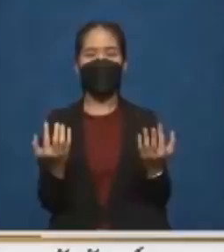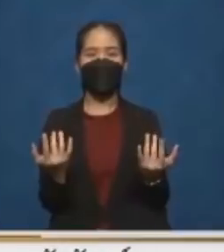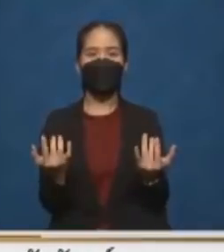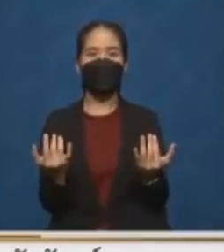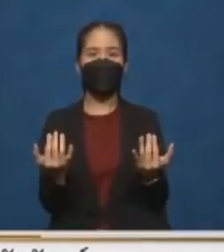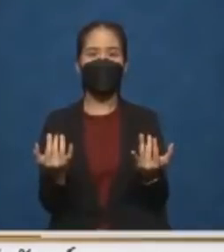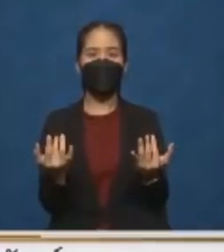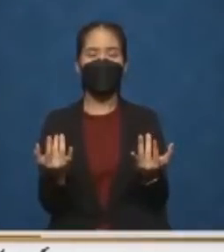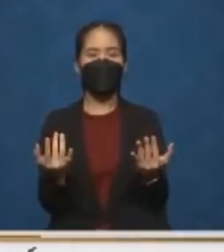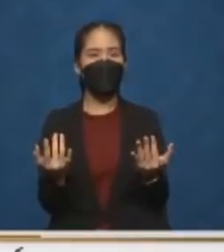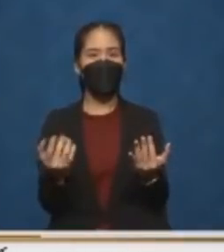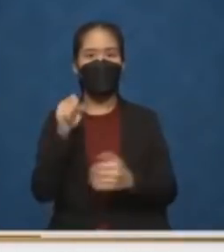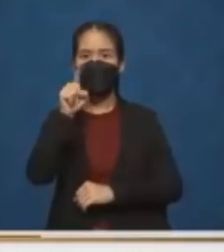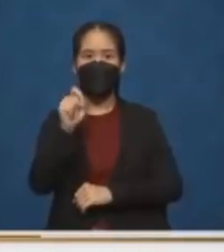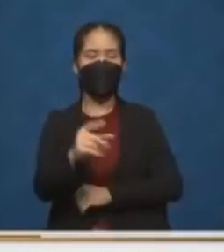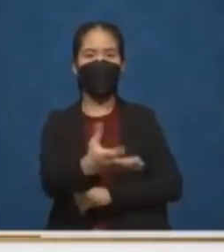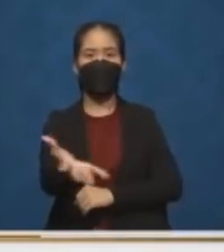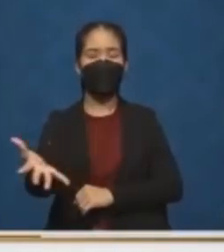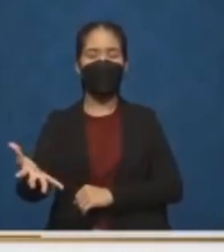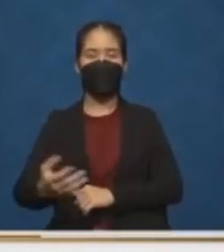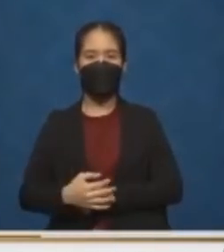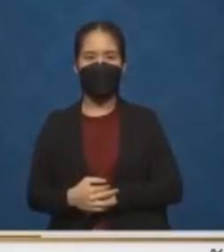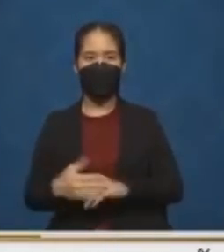่งดูนท่ประทานครับ สไลที่ 23